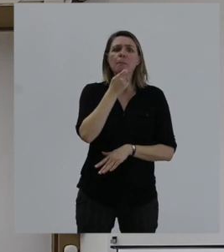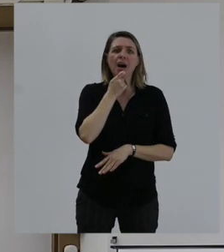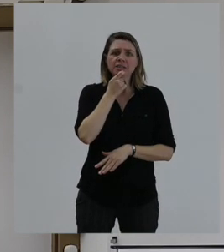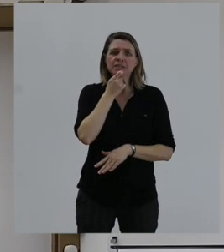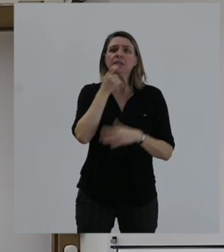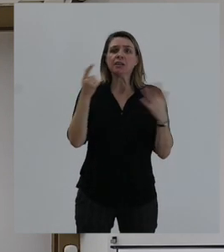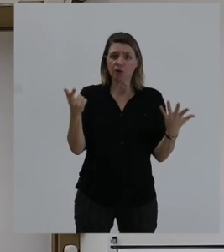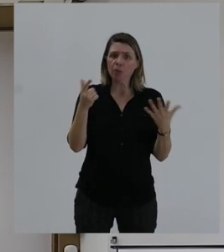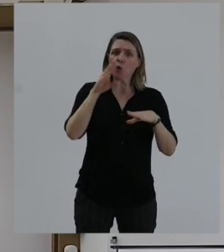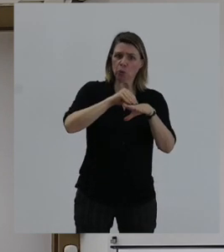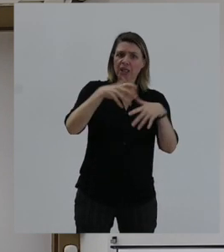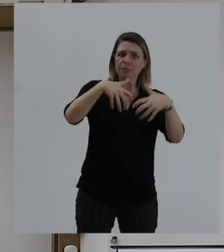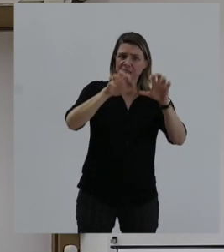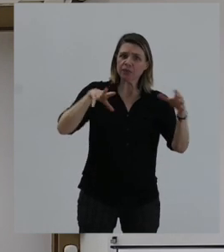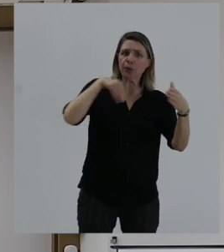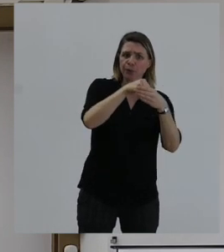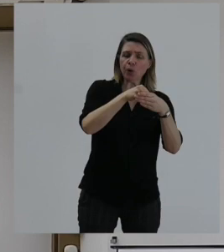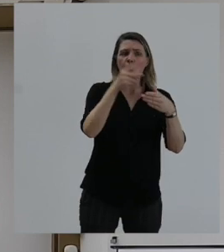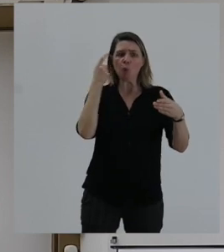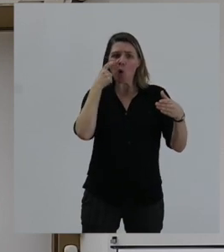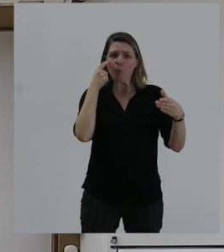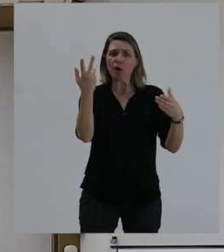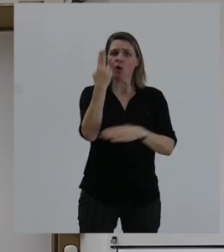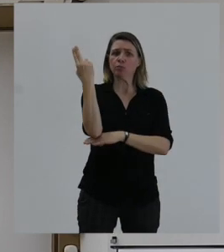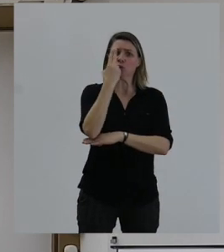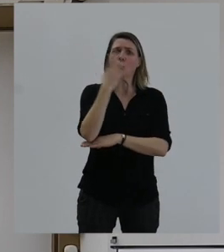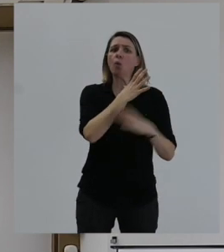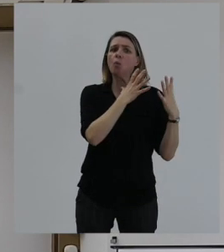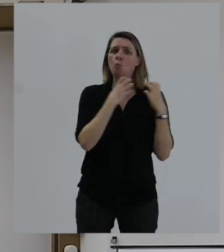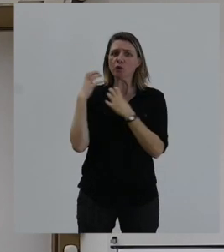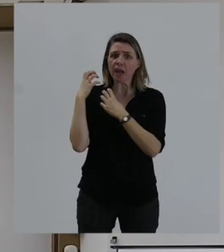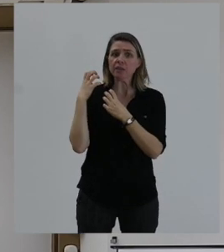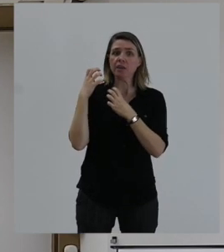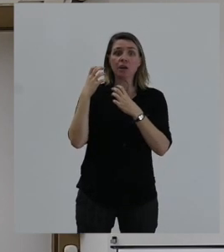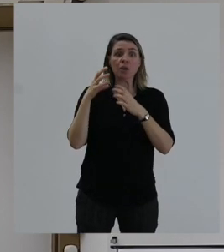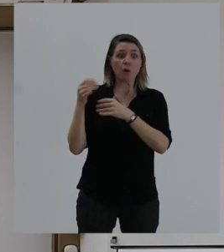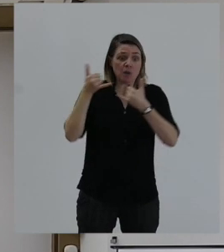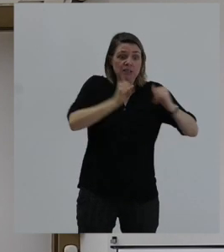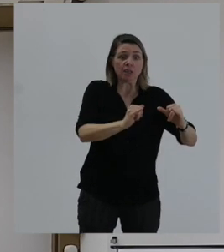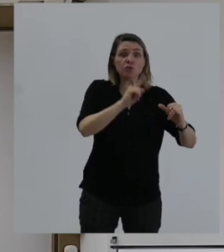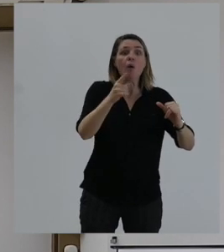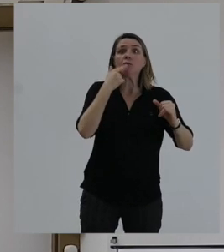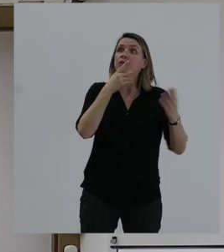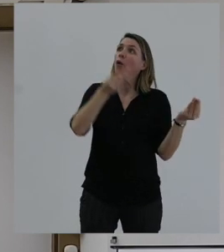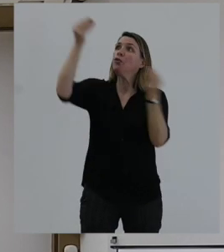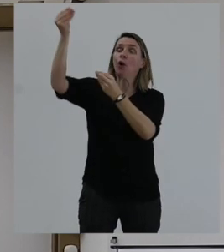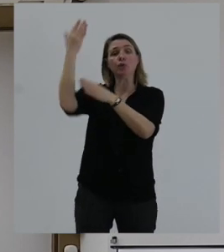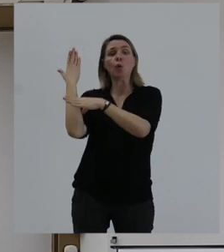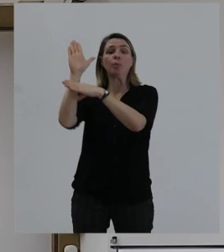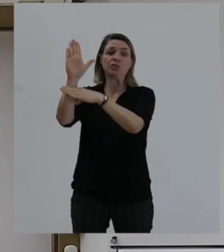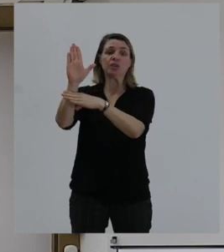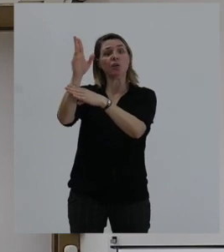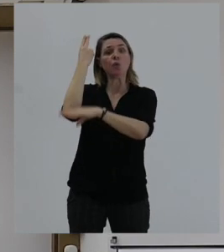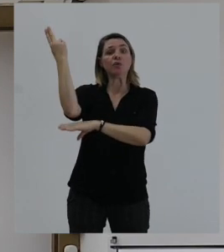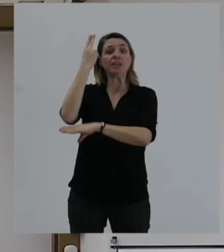conseil d'administration où nous avons pu voir que l'université Bordeaux-Montaigne n'avait pas siégé mais avait fait une procuration aux représentants de